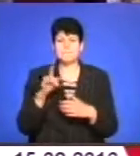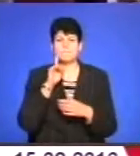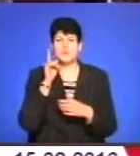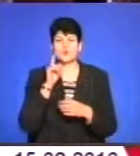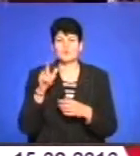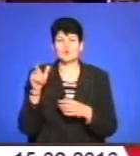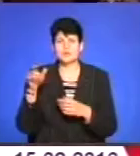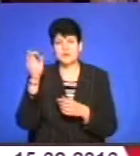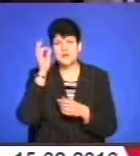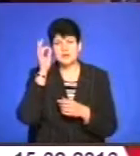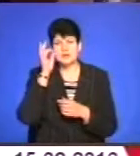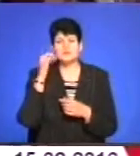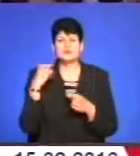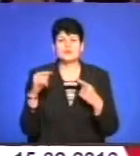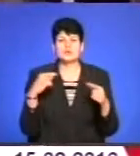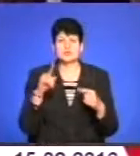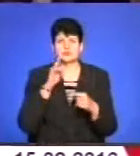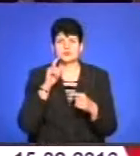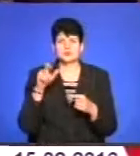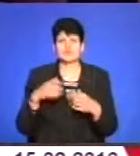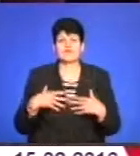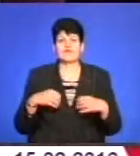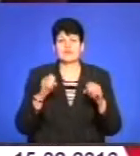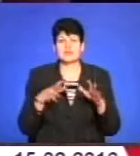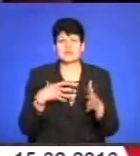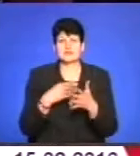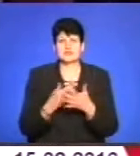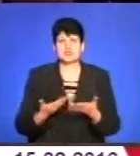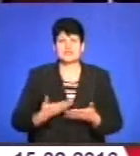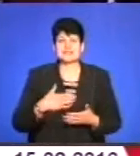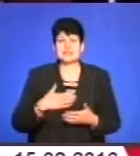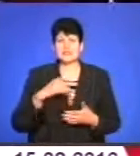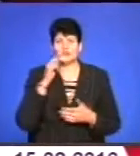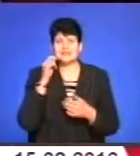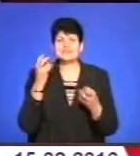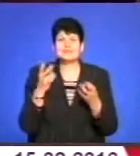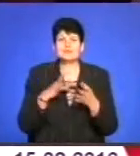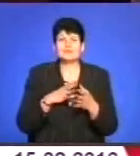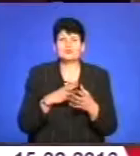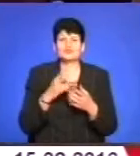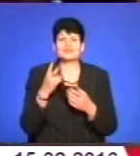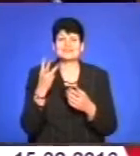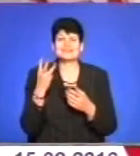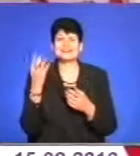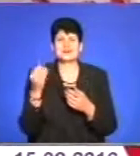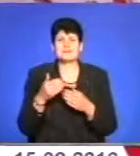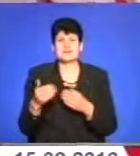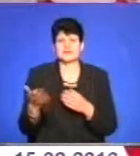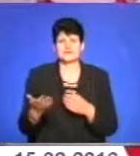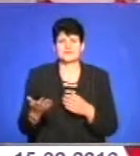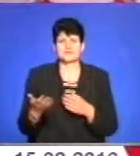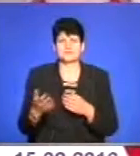людям нагадати, що інші молоді люди віддали своє життя за нашу Україну, то треба було на 2-3 дні пізніше.